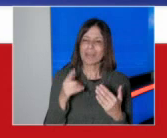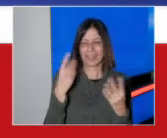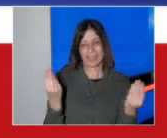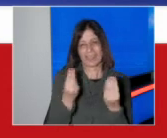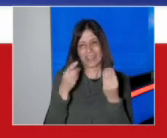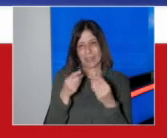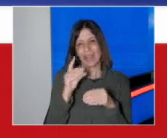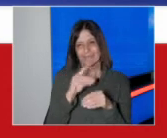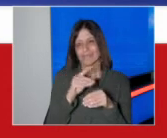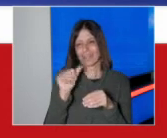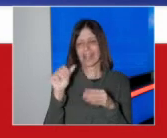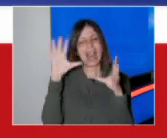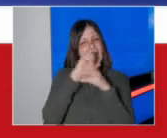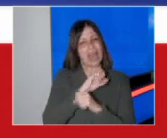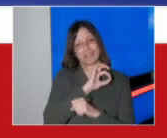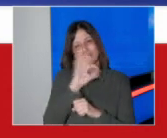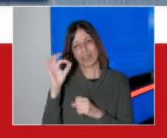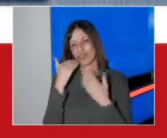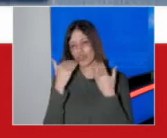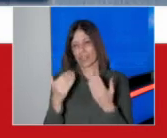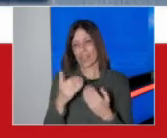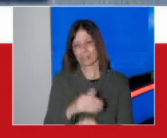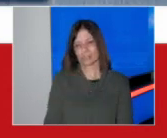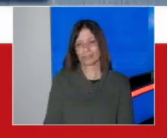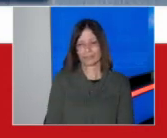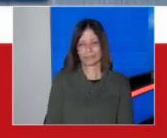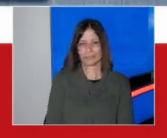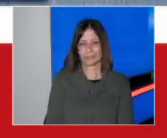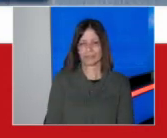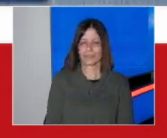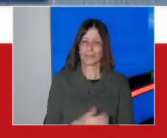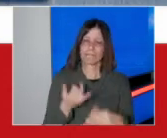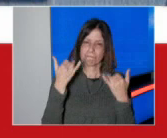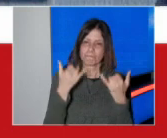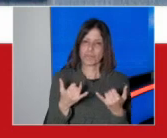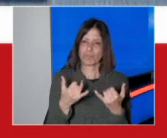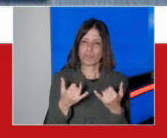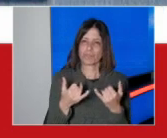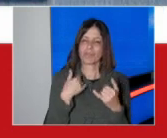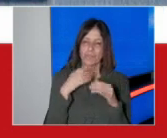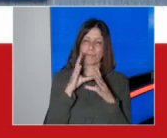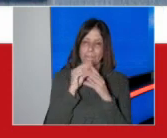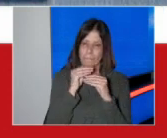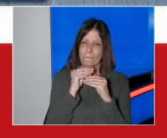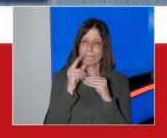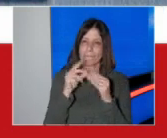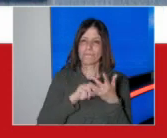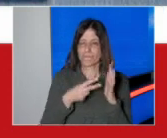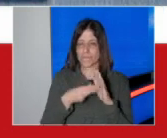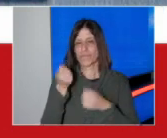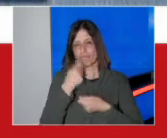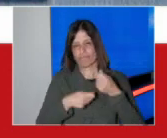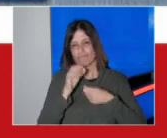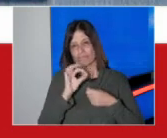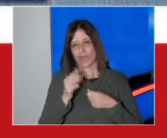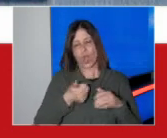הדברים האלה. לילה מצוין, תודה. טוב, עכשיו אנחנו דנו בתוכנית הכלכלית